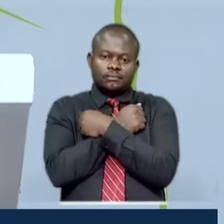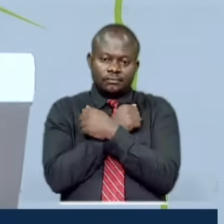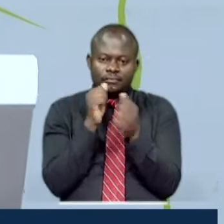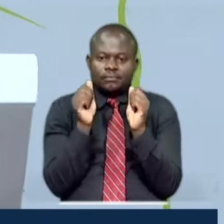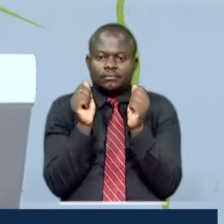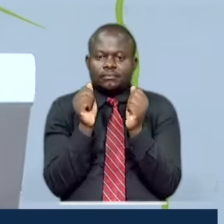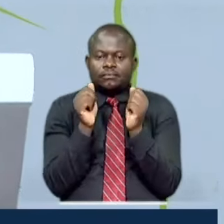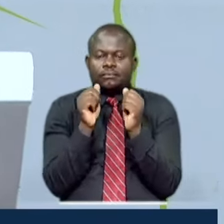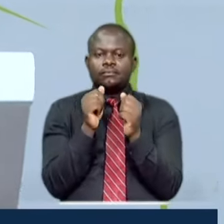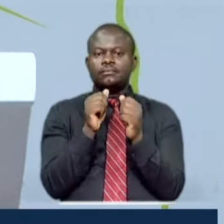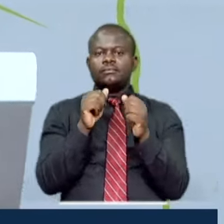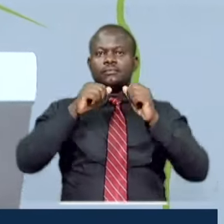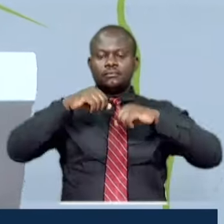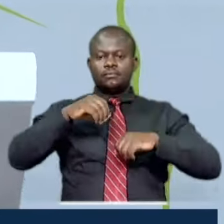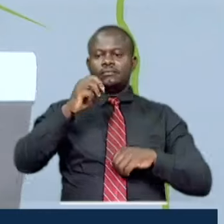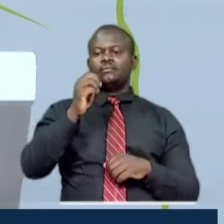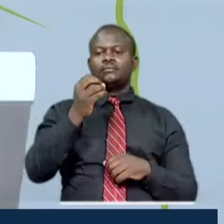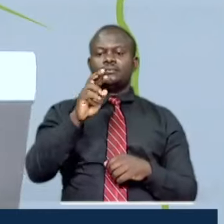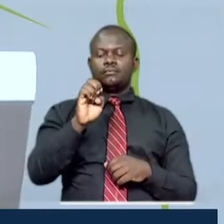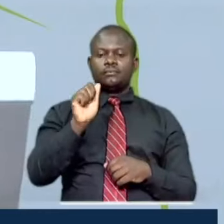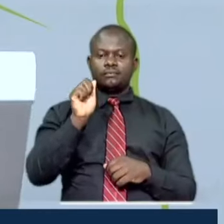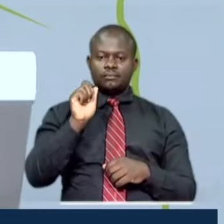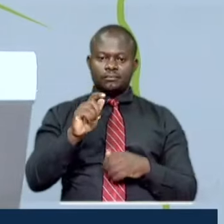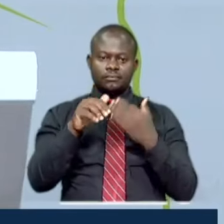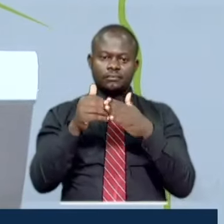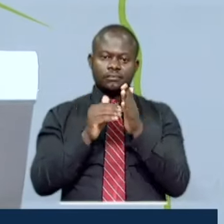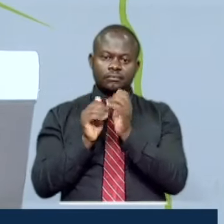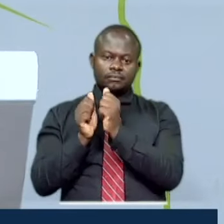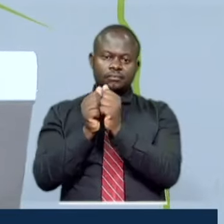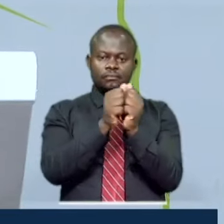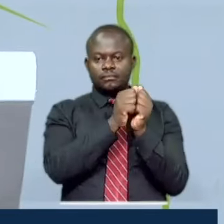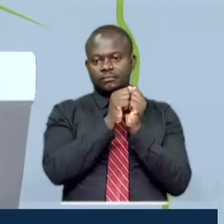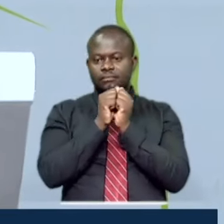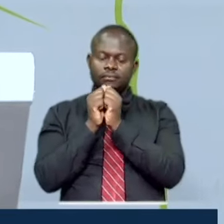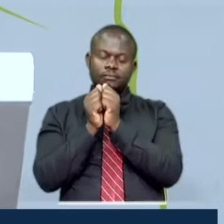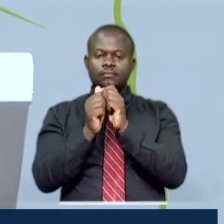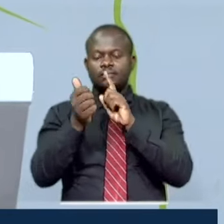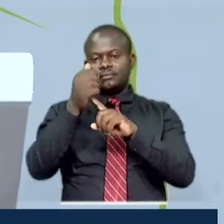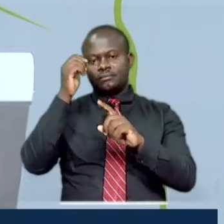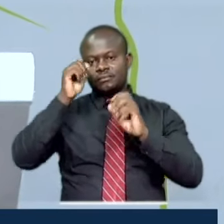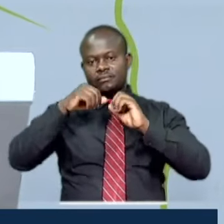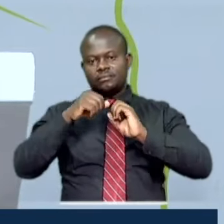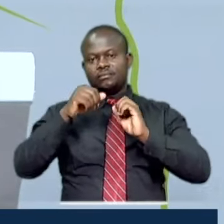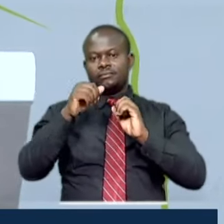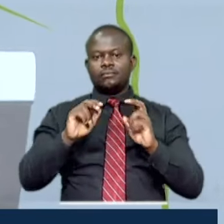n'amasezerano ya Montreal, politike y'ingufu ziboneye, duharanira kugera ku masezerano y'i Paris na gahunda z'iterambere